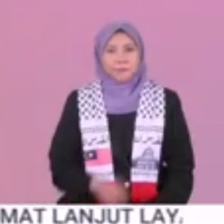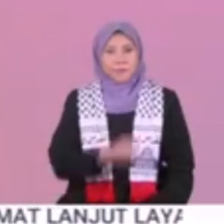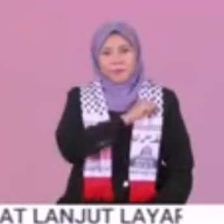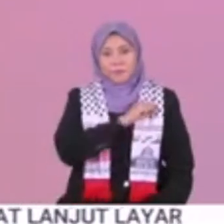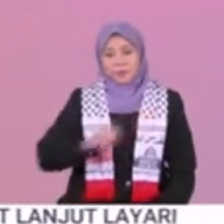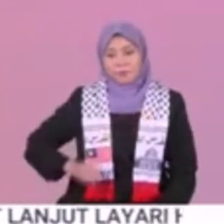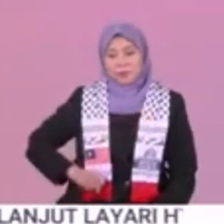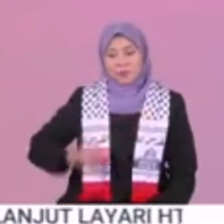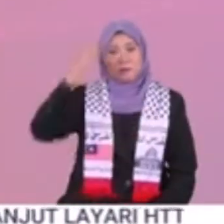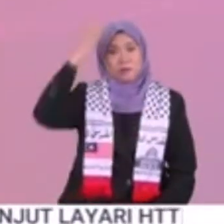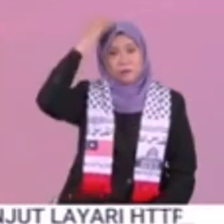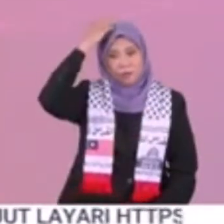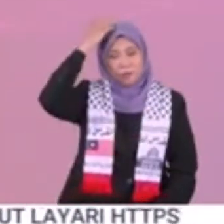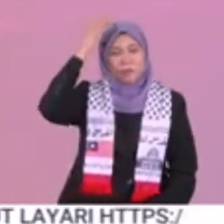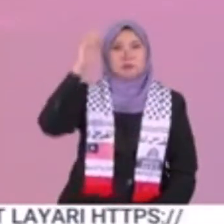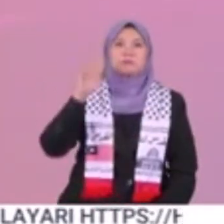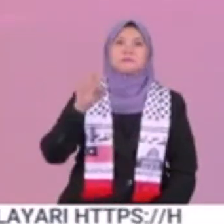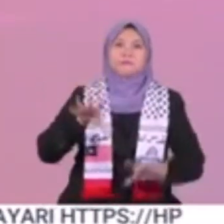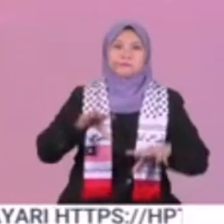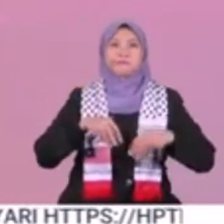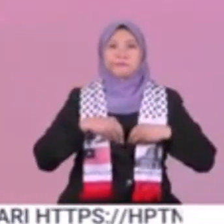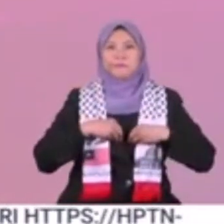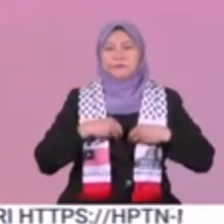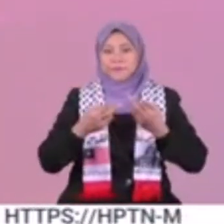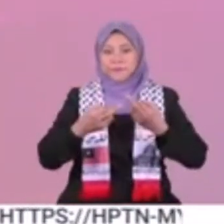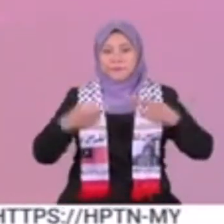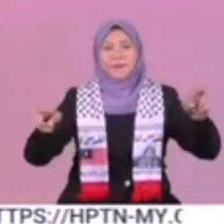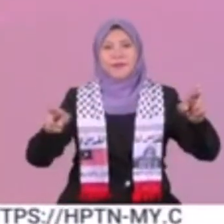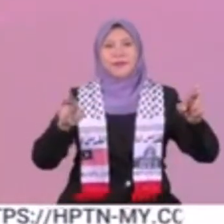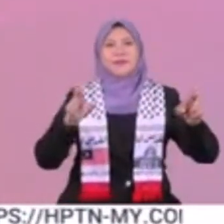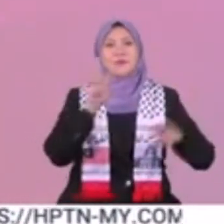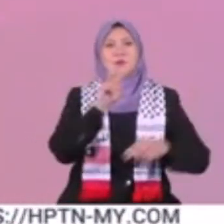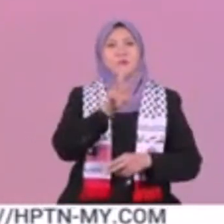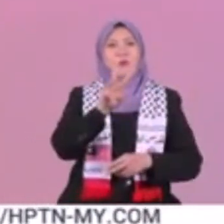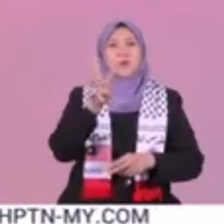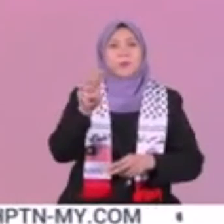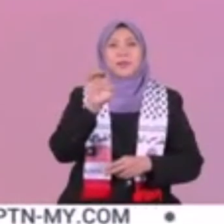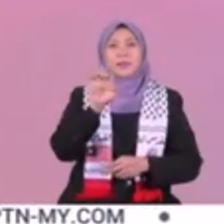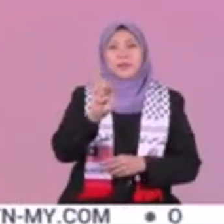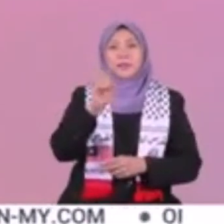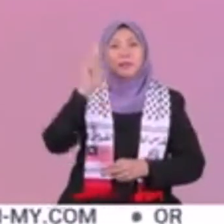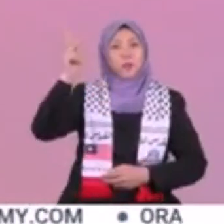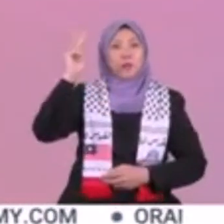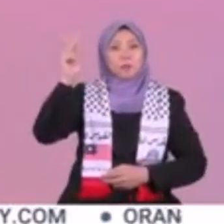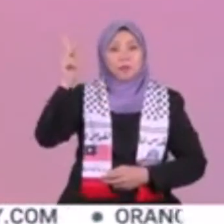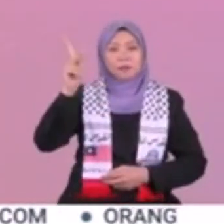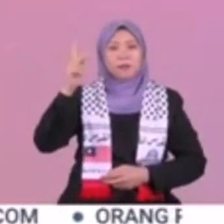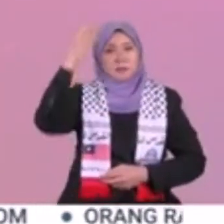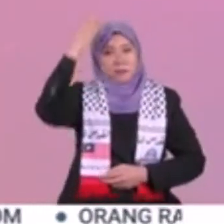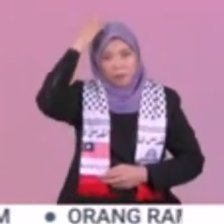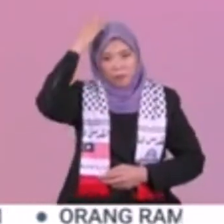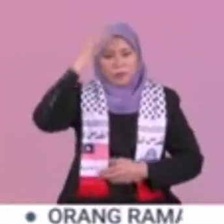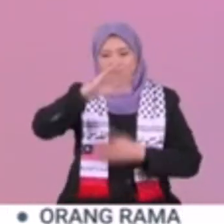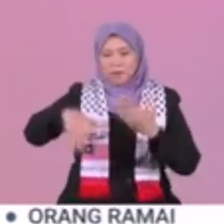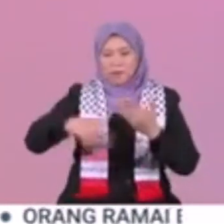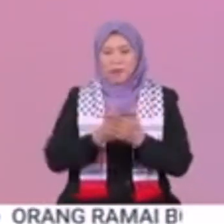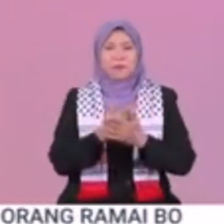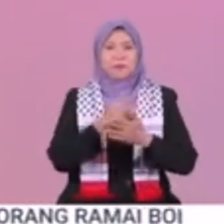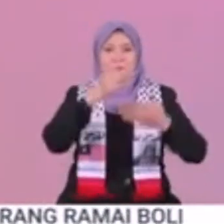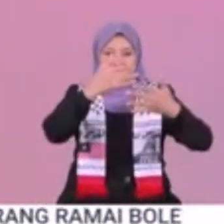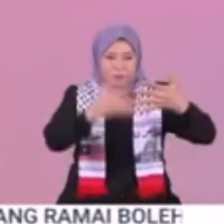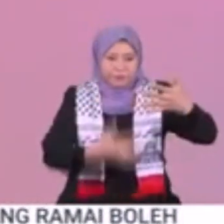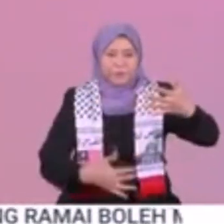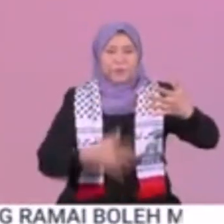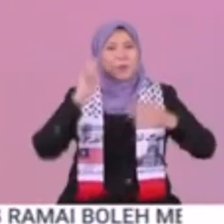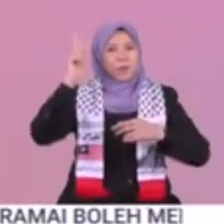Sultan Selangor Sultan Sharafuddin Idris Shah berkenan melancarkan laman web khutbah Selangor, e-khutbah Selangor yang mengandungi semua teks khutbah